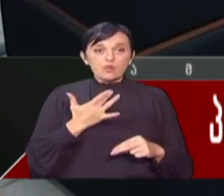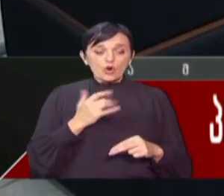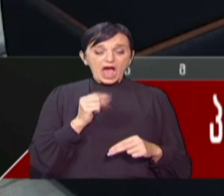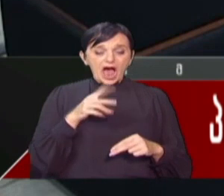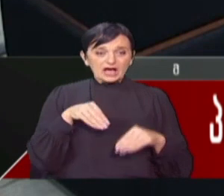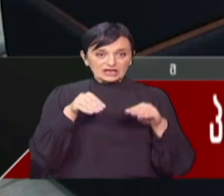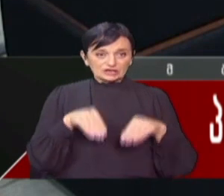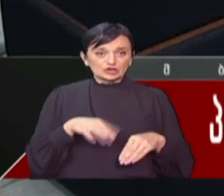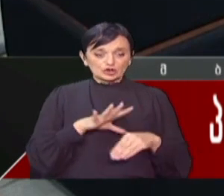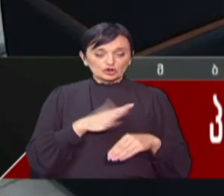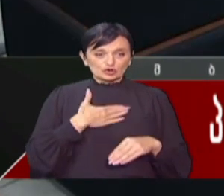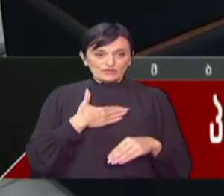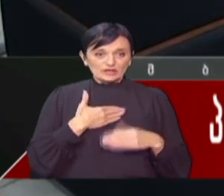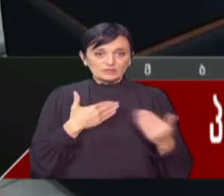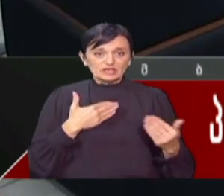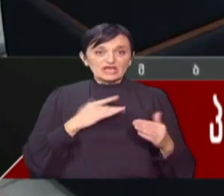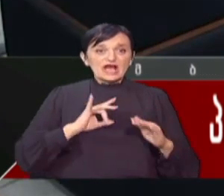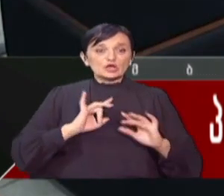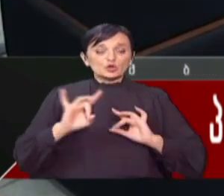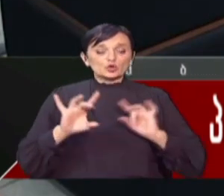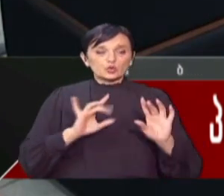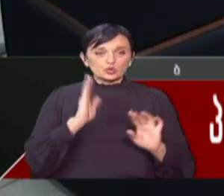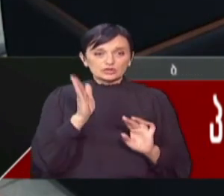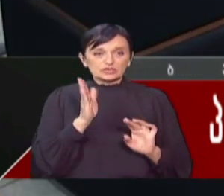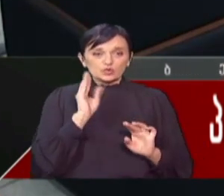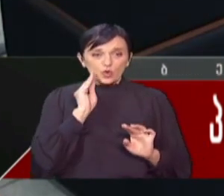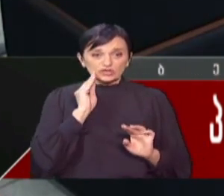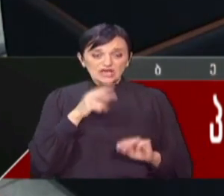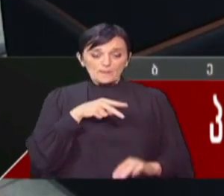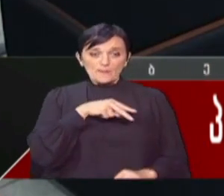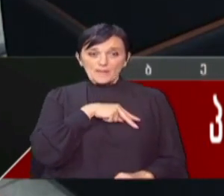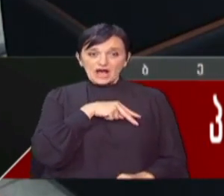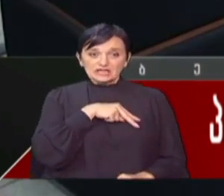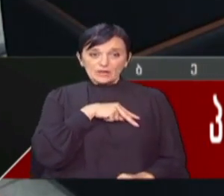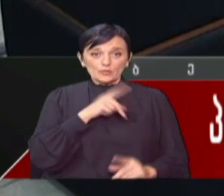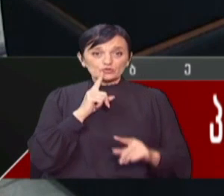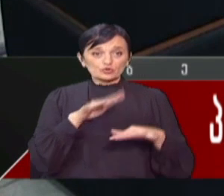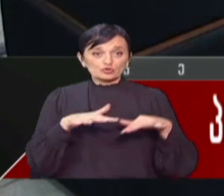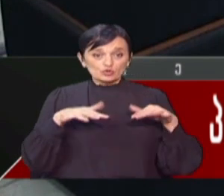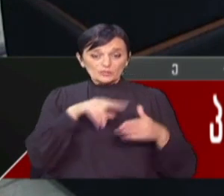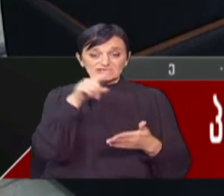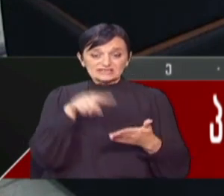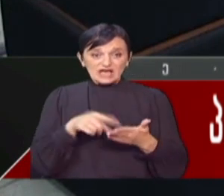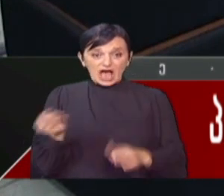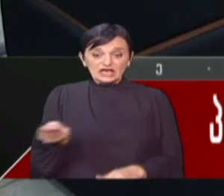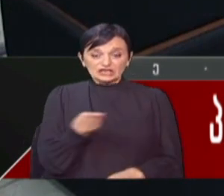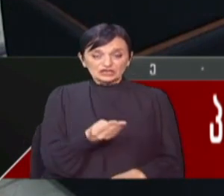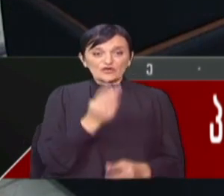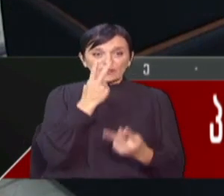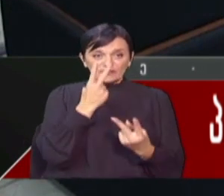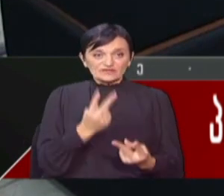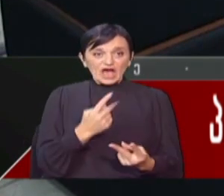იყო ჩვენი ამ მხრიდან. ფრუსტრაცია მოხდება, როდესაც პარლამენტის სხდომაზე გავა ეს საკითხი, იქ ვნახავ